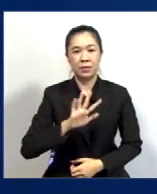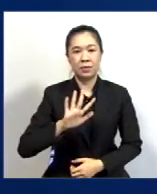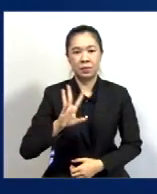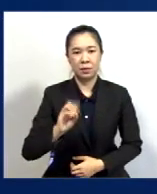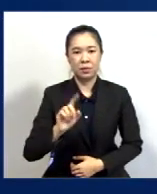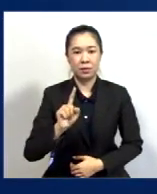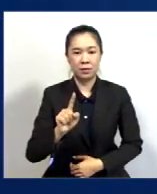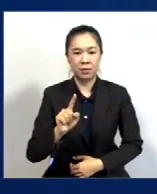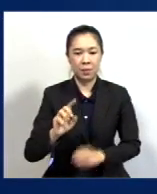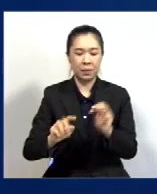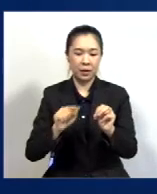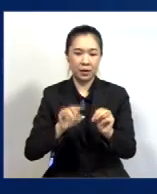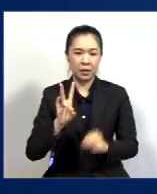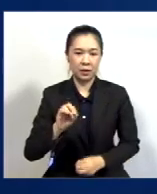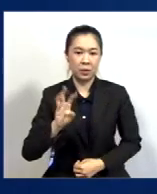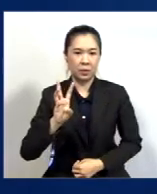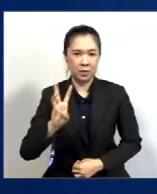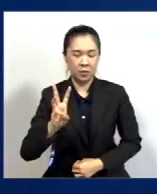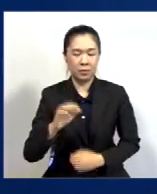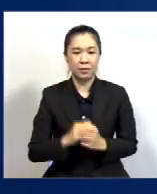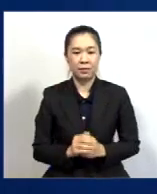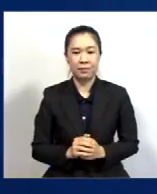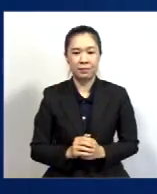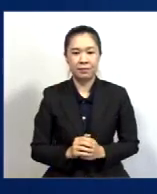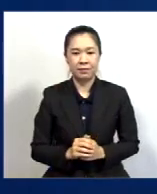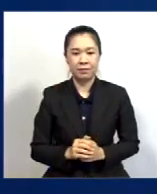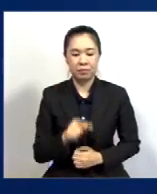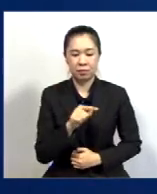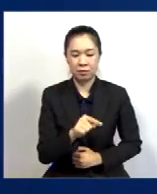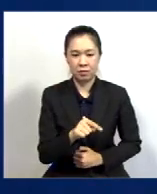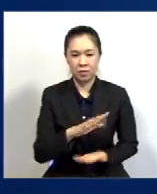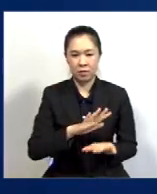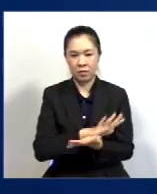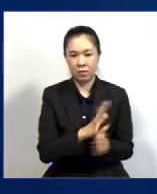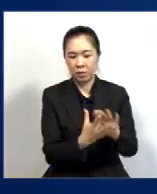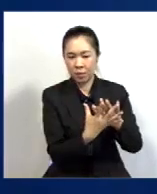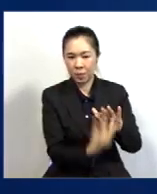2561 มาตรา 76ให้คู่กรณีคัดถ่ายสำเนาคำวินิจฉัย